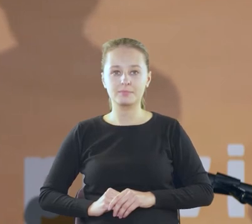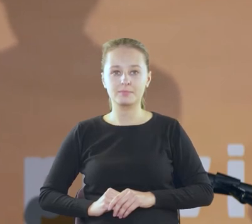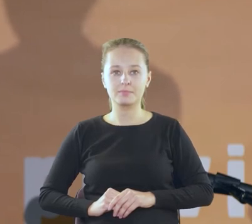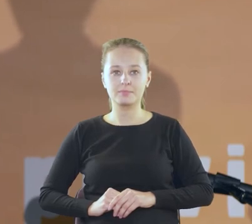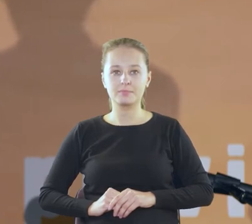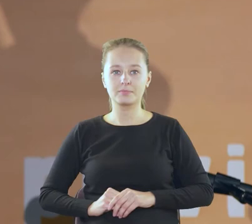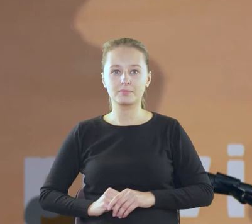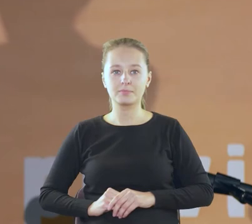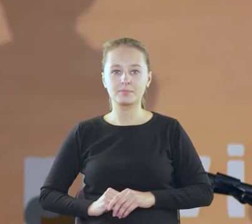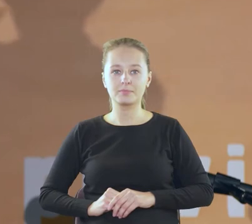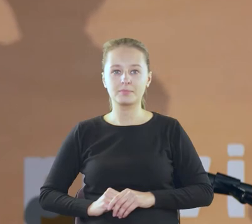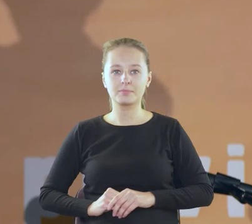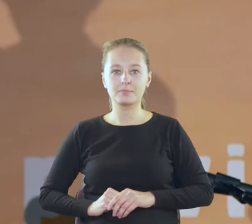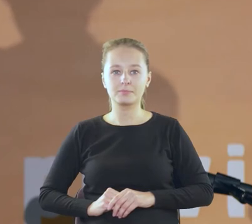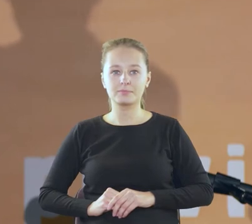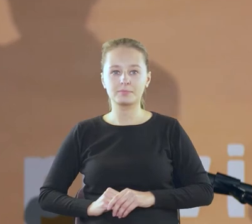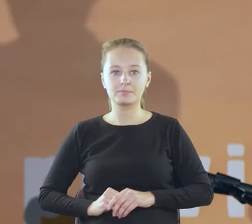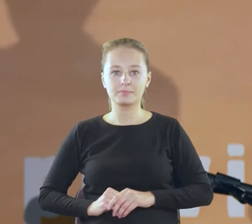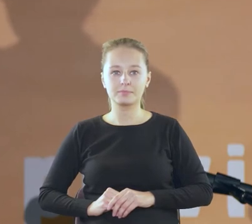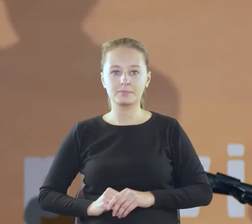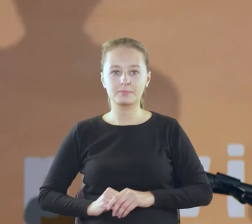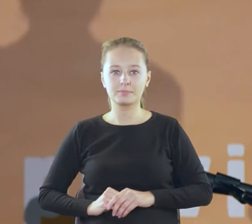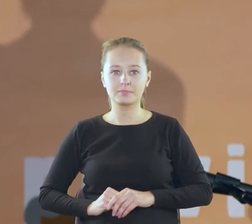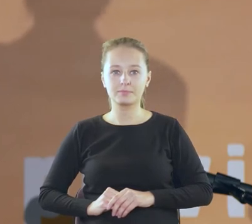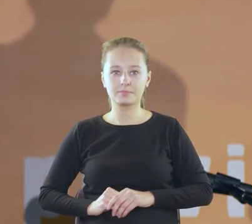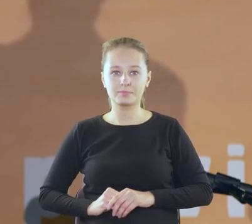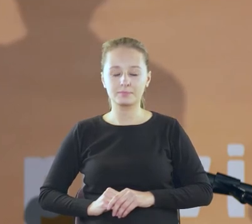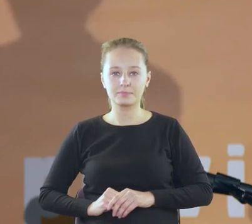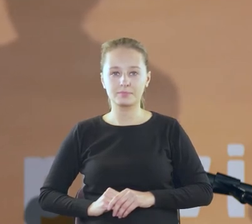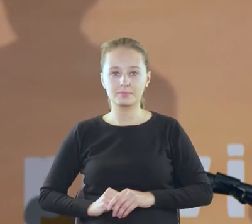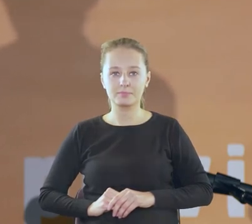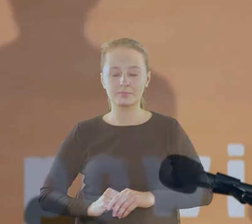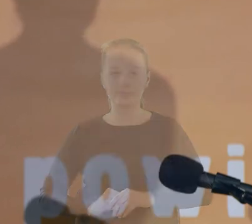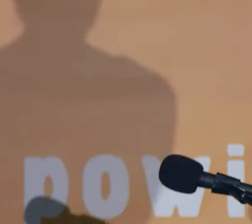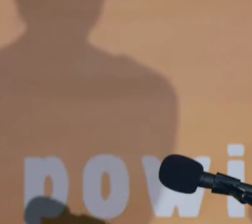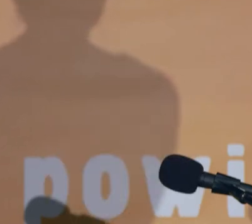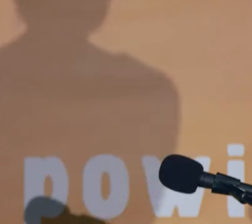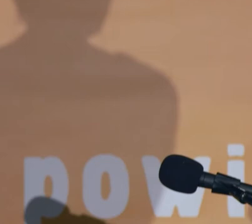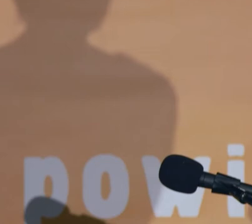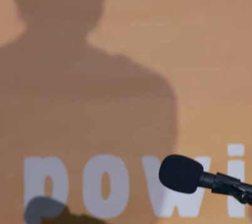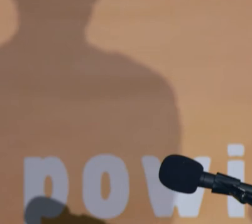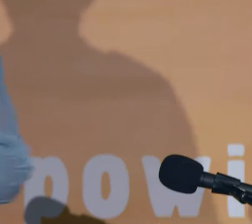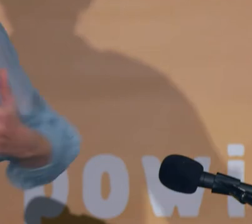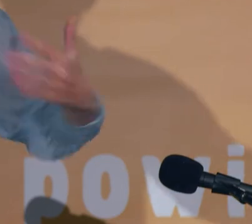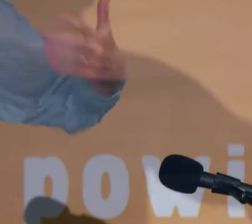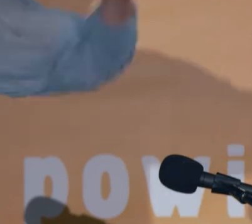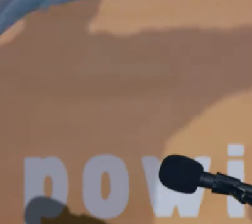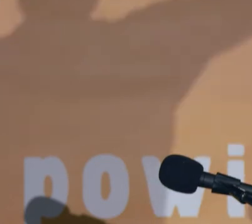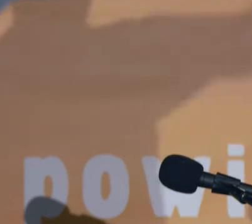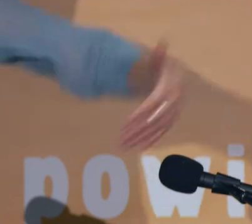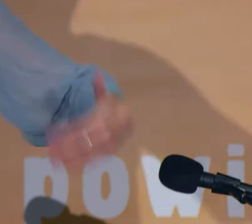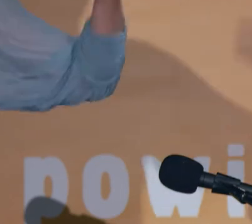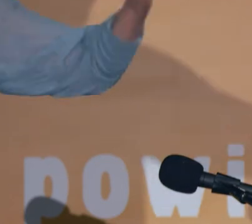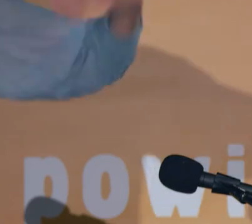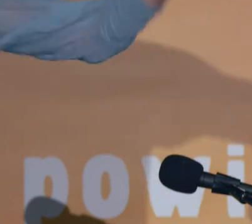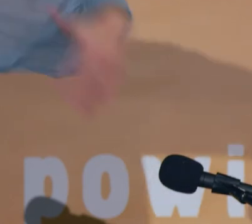goście? I ha ha, i ha ha. Idź na gościniec i w las. Czy kto nie jedzie do nas?